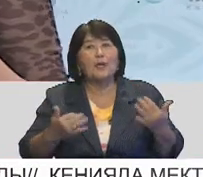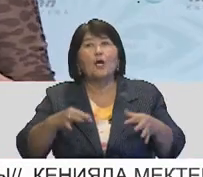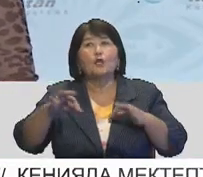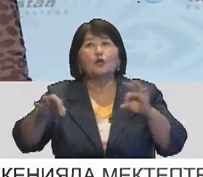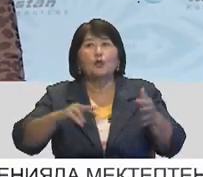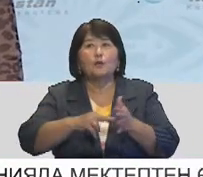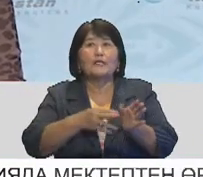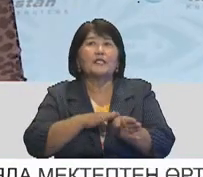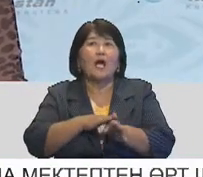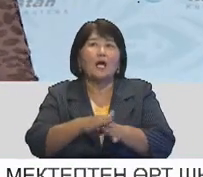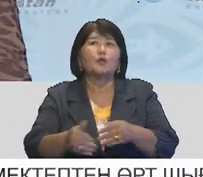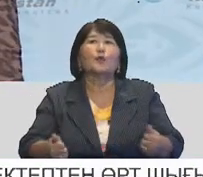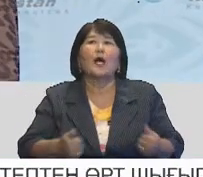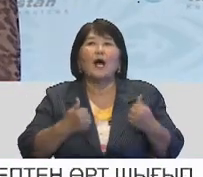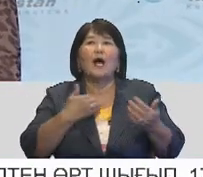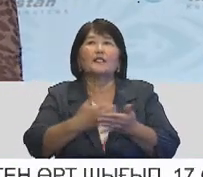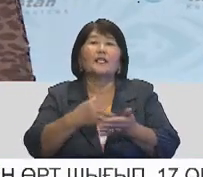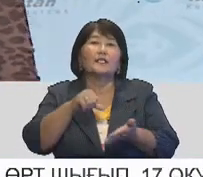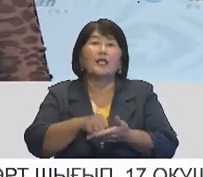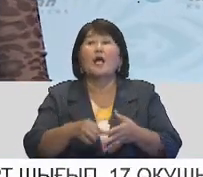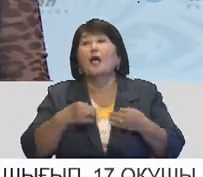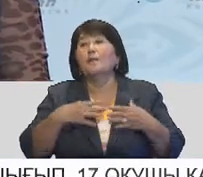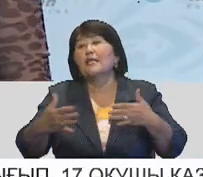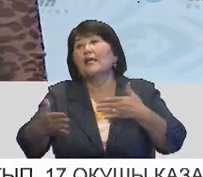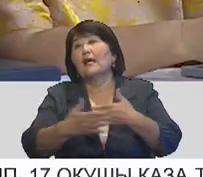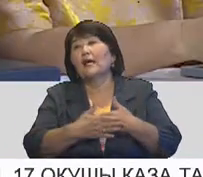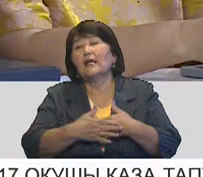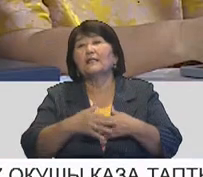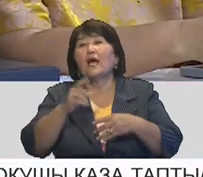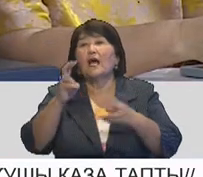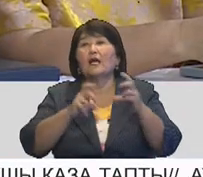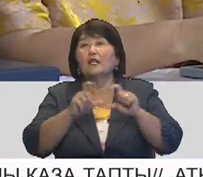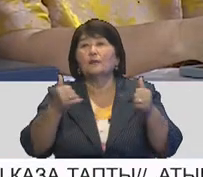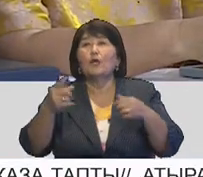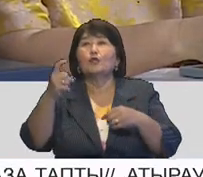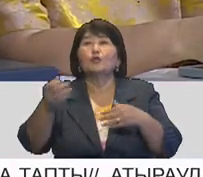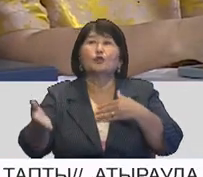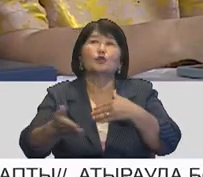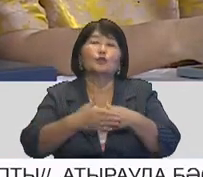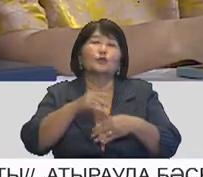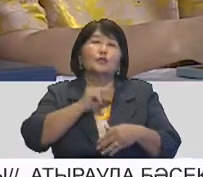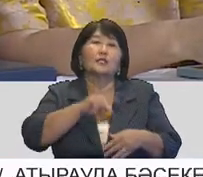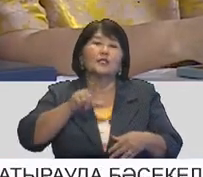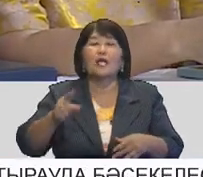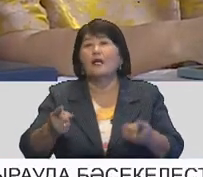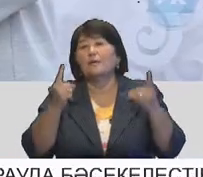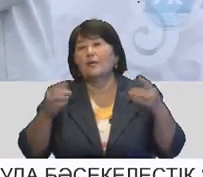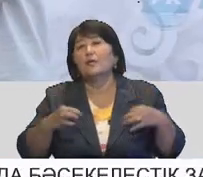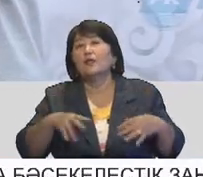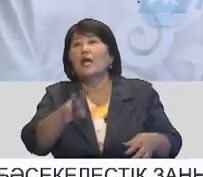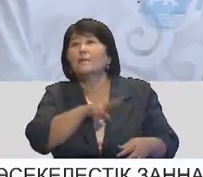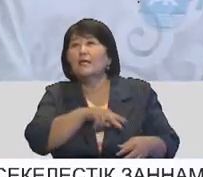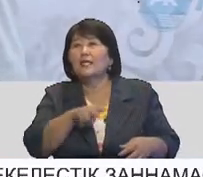жобаларды іске асыруға атсалысып келеді. Мереке қарсаңында кәсіпорын биыл 100-ге жуық қызметкерге мерейтойлық